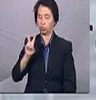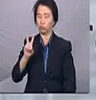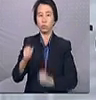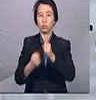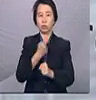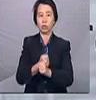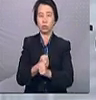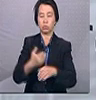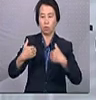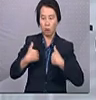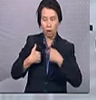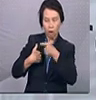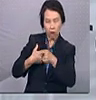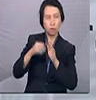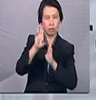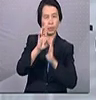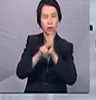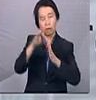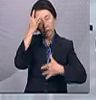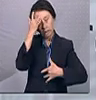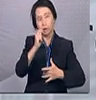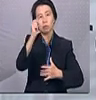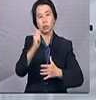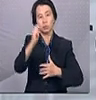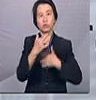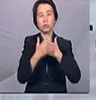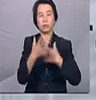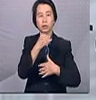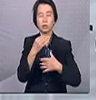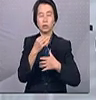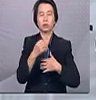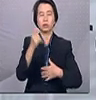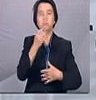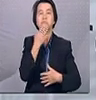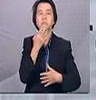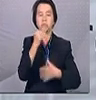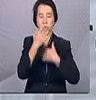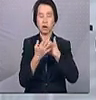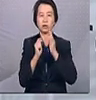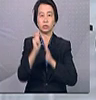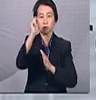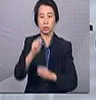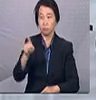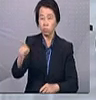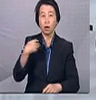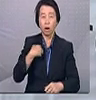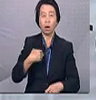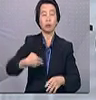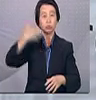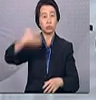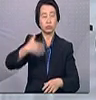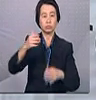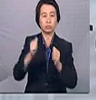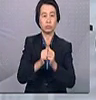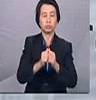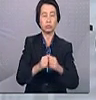dan mempunyai latar belakang penyakit kencing manis dan darah tinggi. Beliau mempunyai sejarah kontak rapat dengan kes